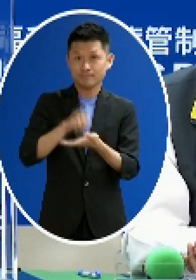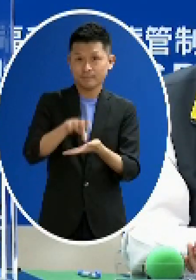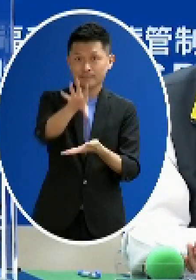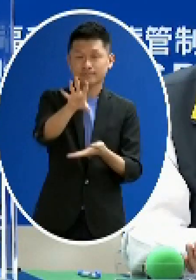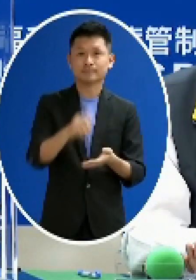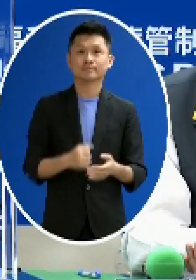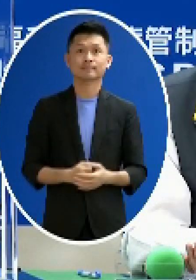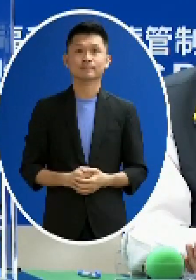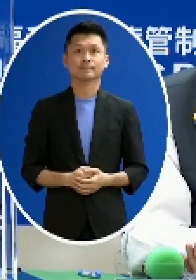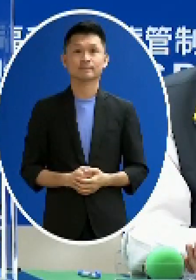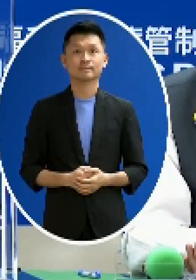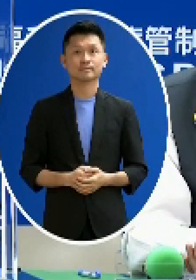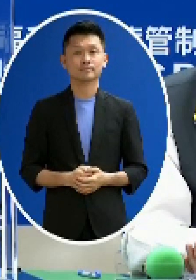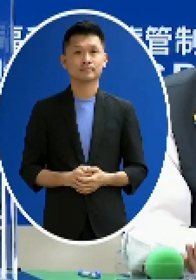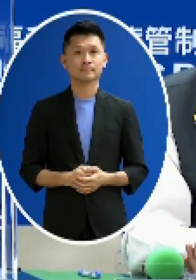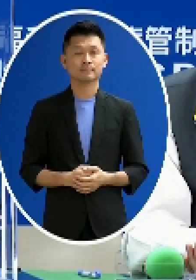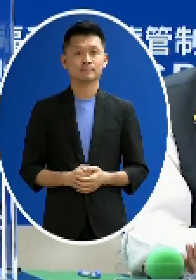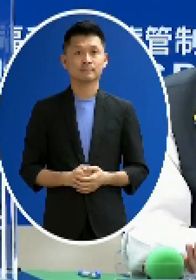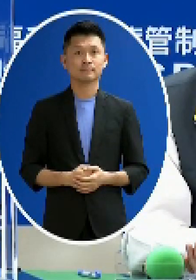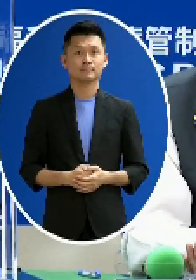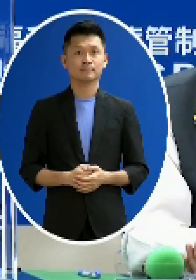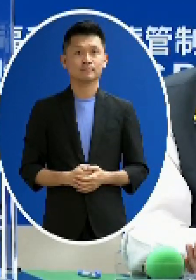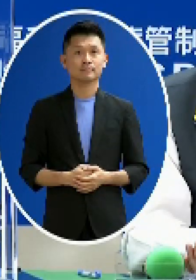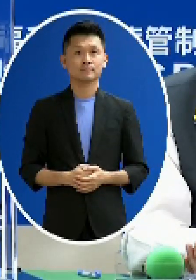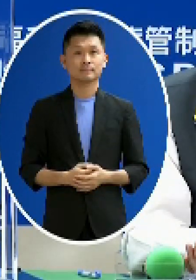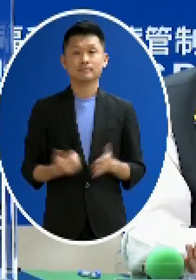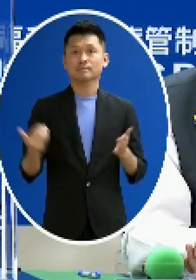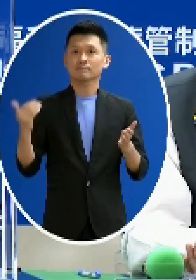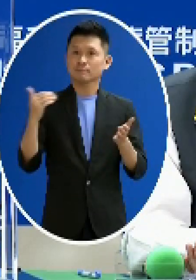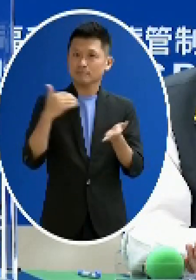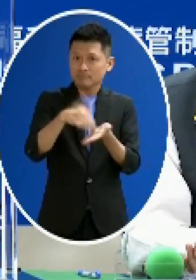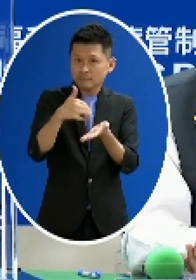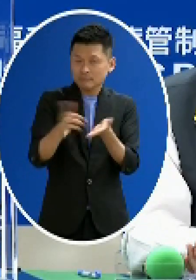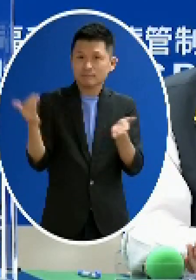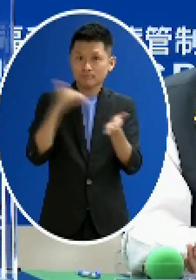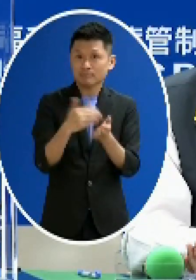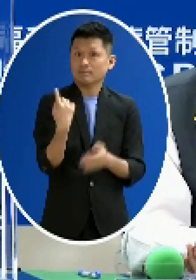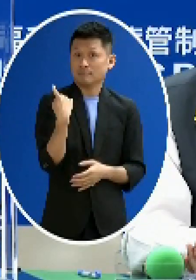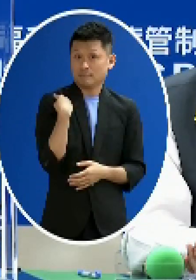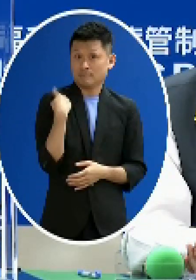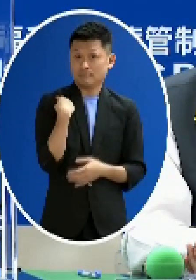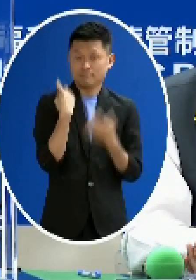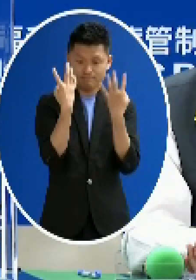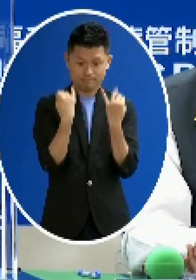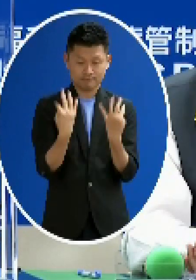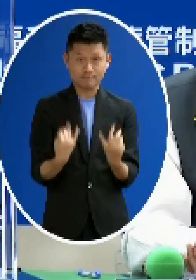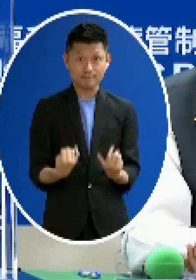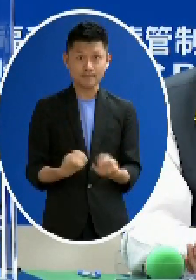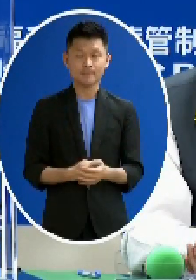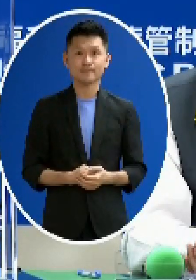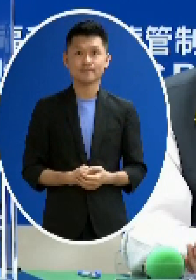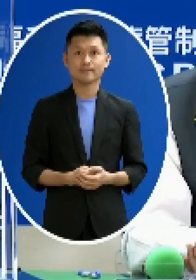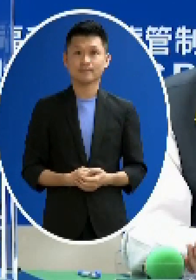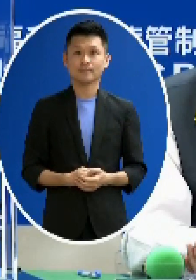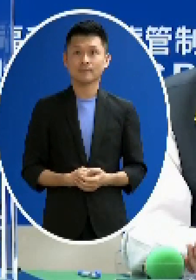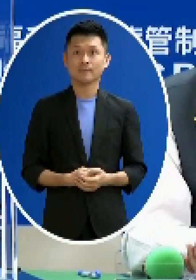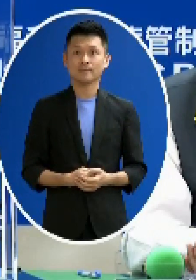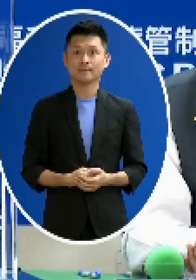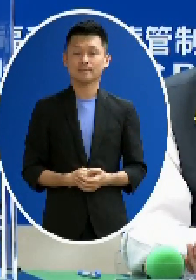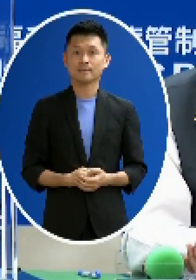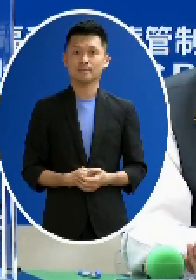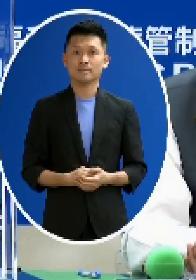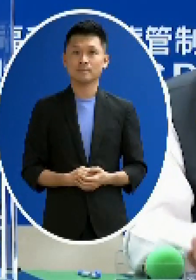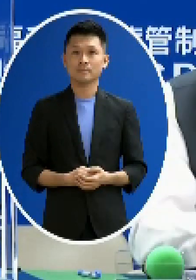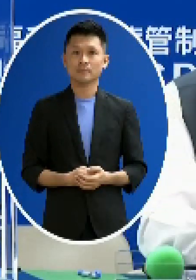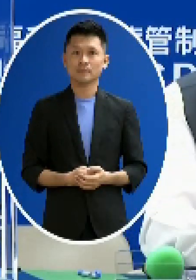下，那这个应该是到昨天的了昨天的一个资料，那里面我们把就是说。有